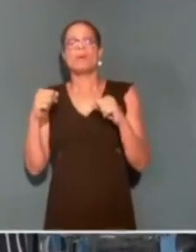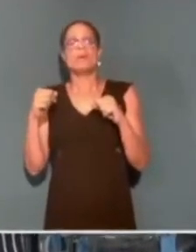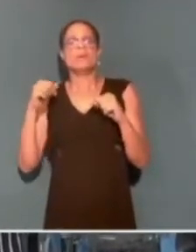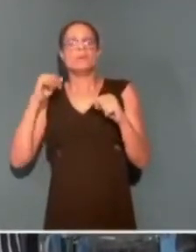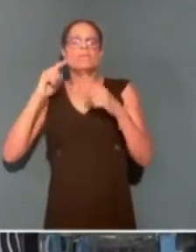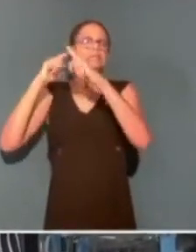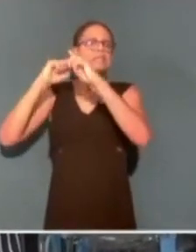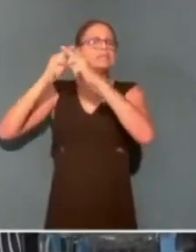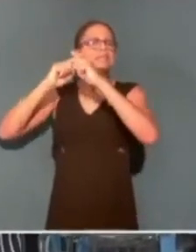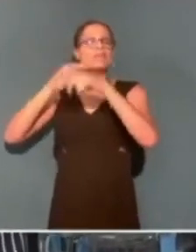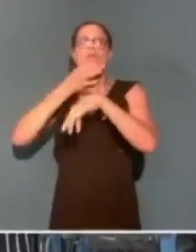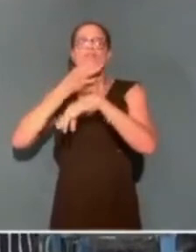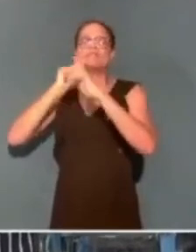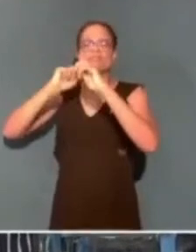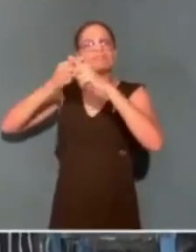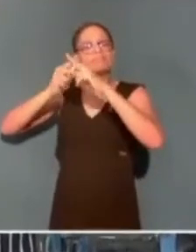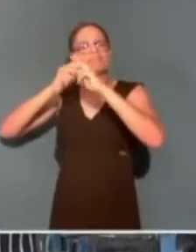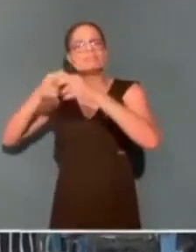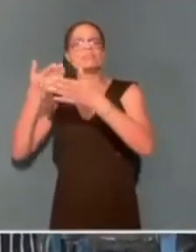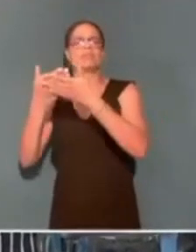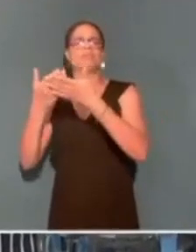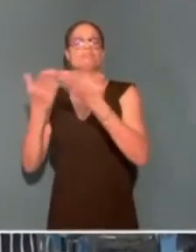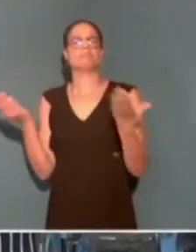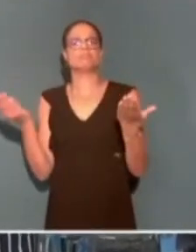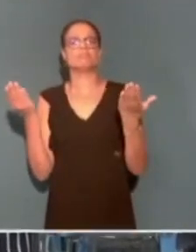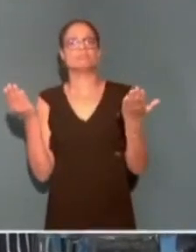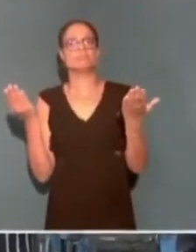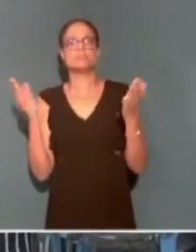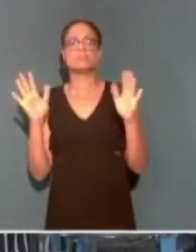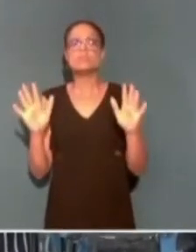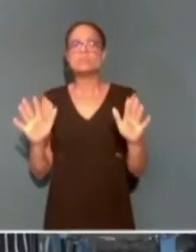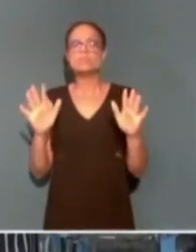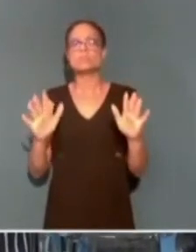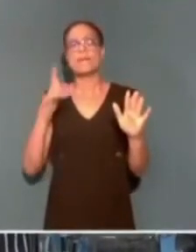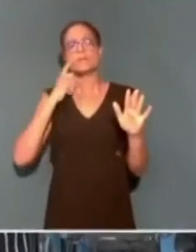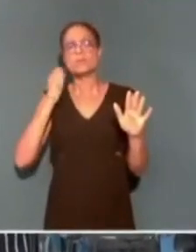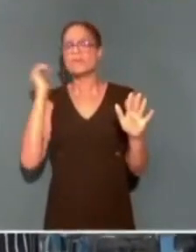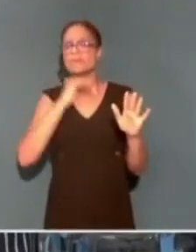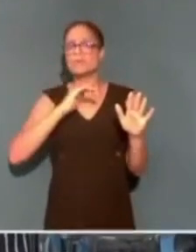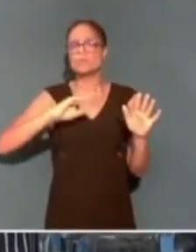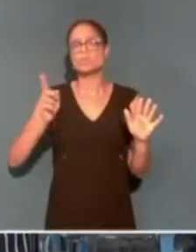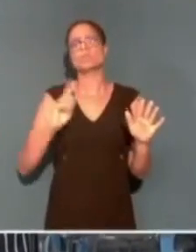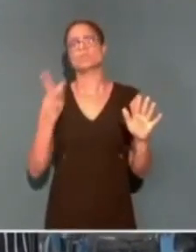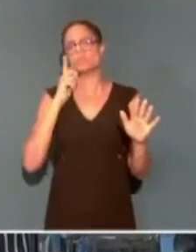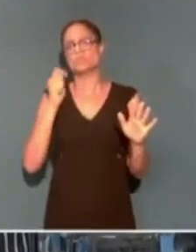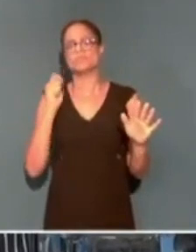les négociations. Donc j'ai l'impression qu'il ne faut pas brûler les étapes si on veut faire les choses comme il faut.